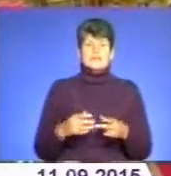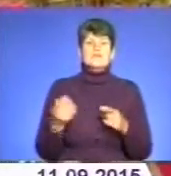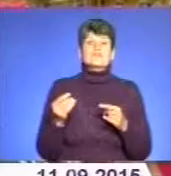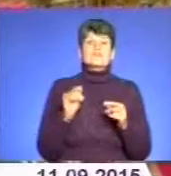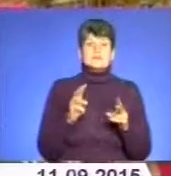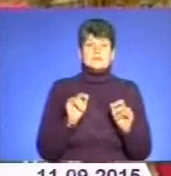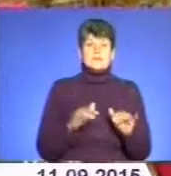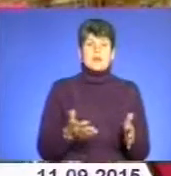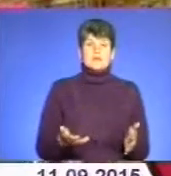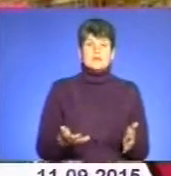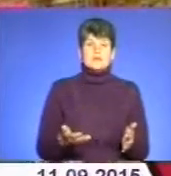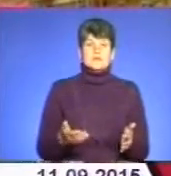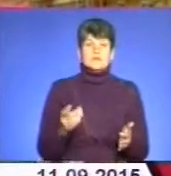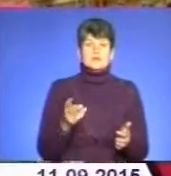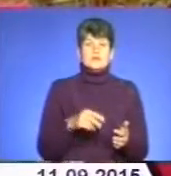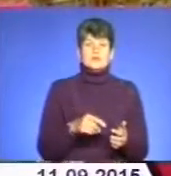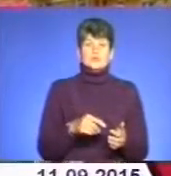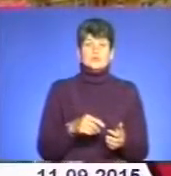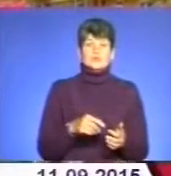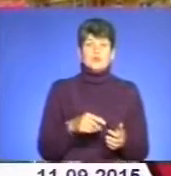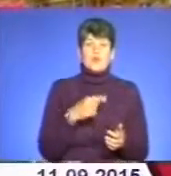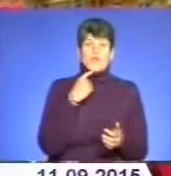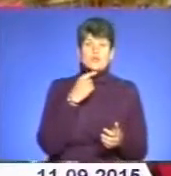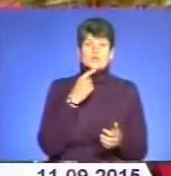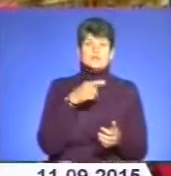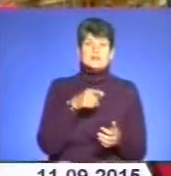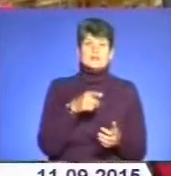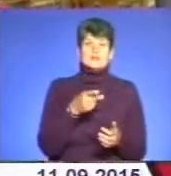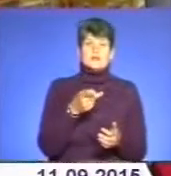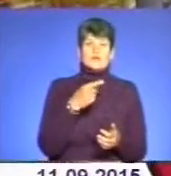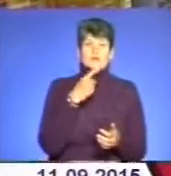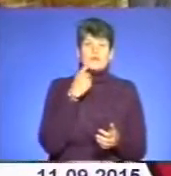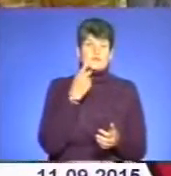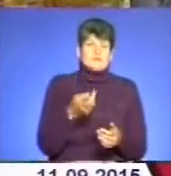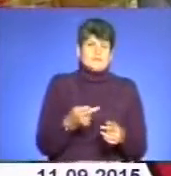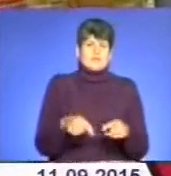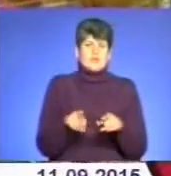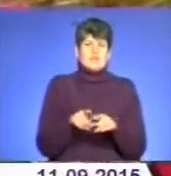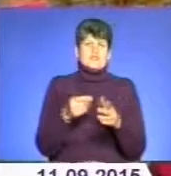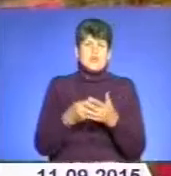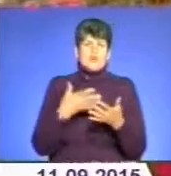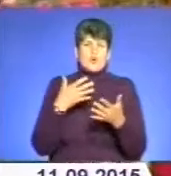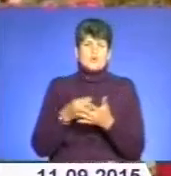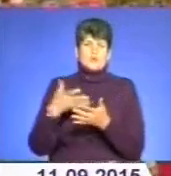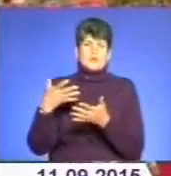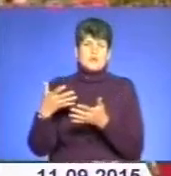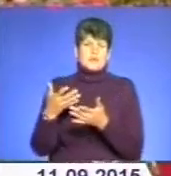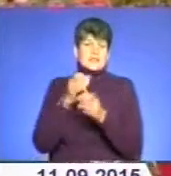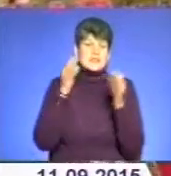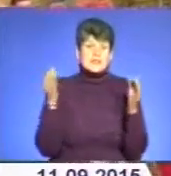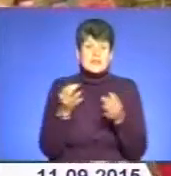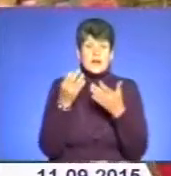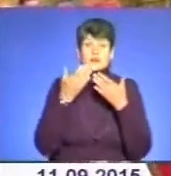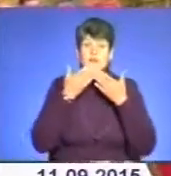зайди ту, каже, стільки, підеш до другого продавця, то є саме, і воно вже дорожче. Ніякої